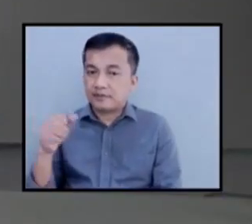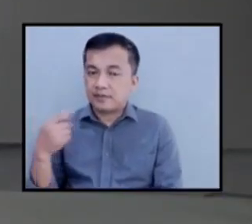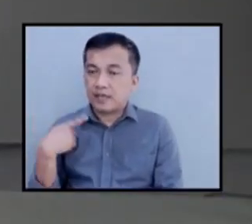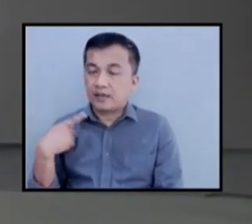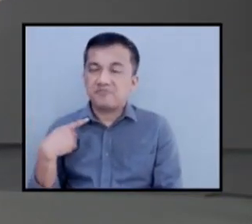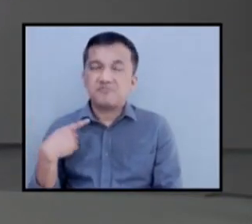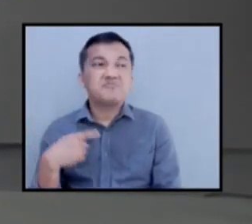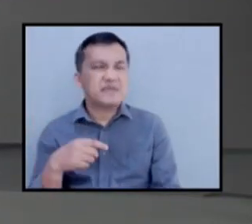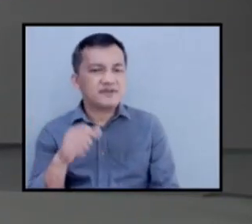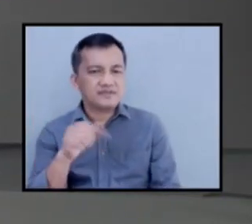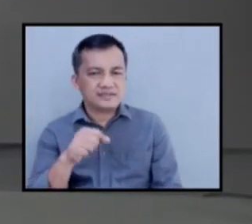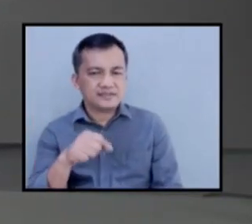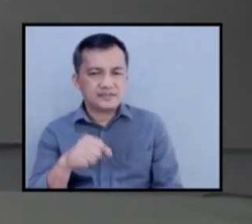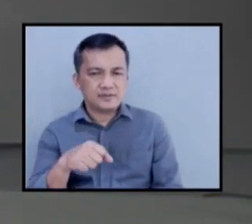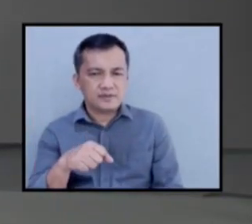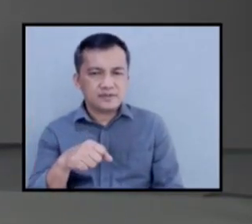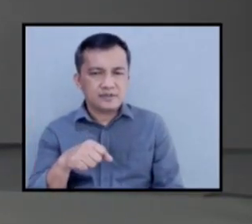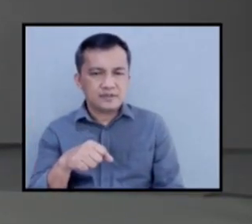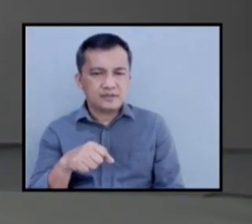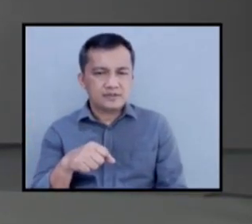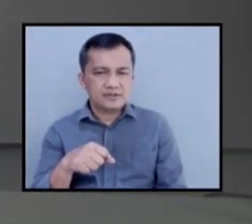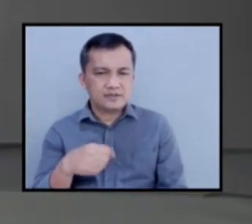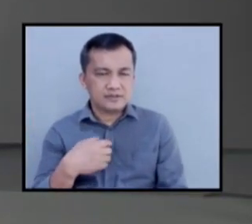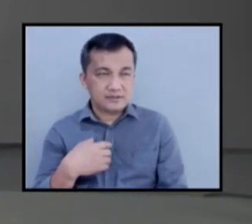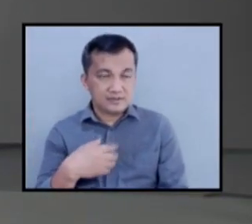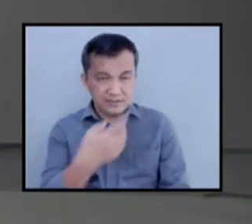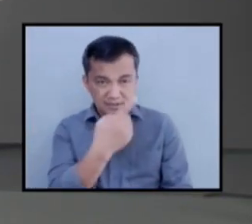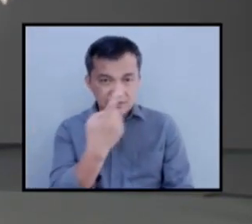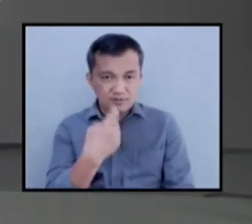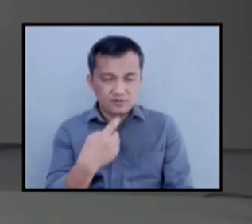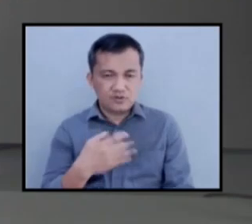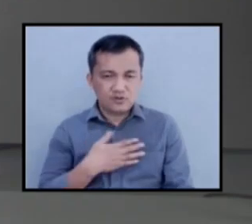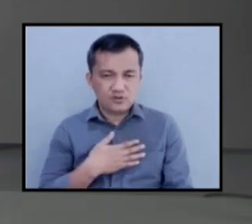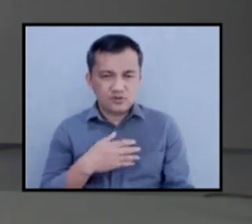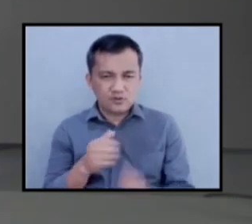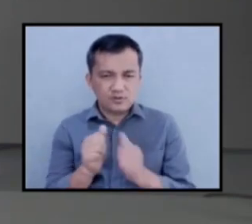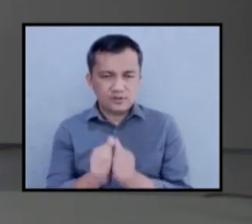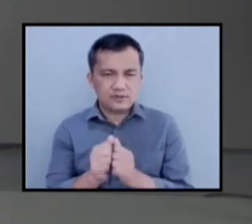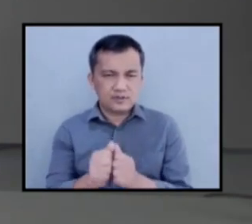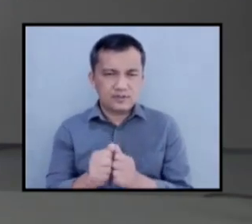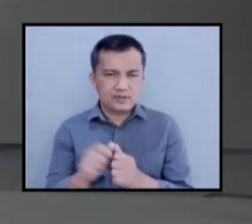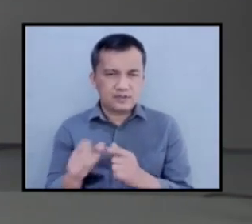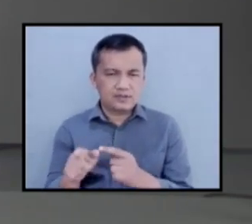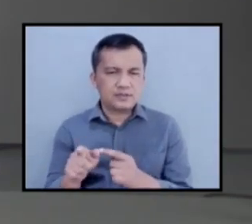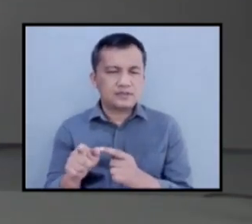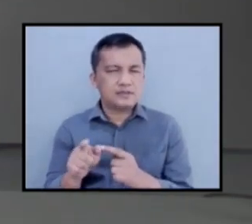kung tatanungin po ako, gusto ko pong makakalab in the future po sa